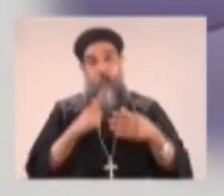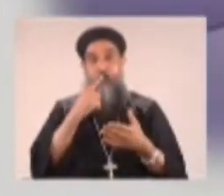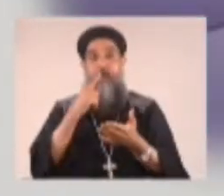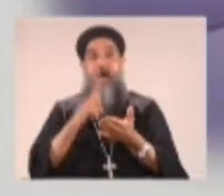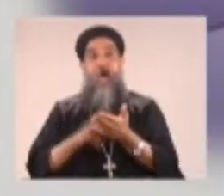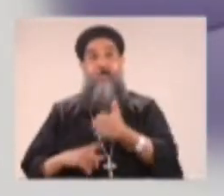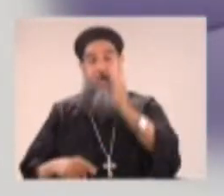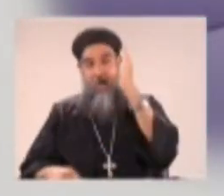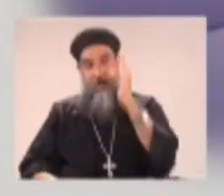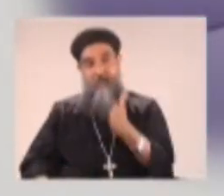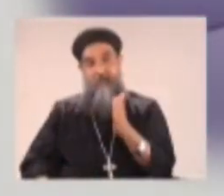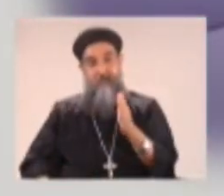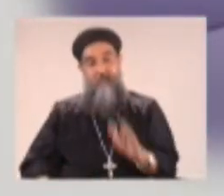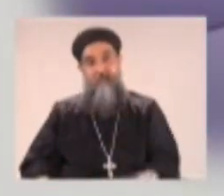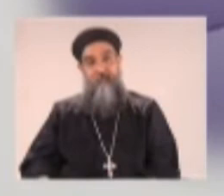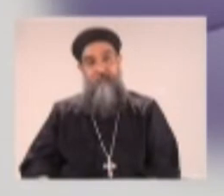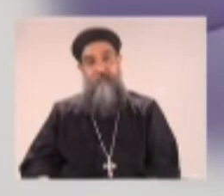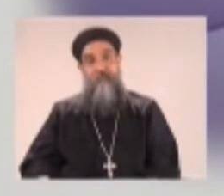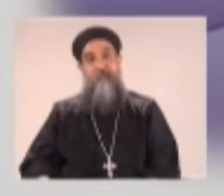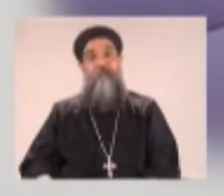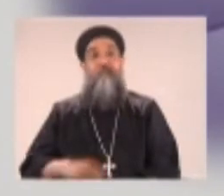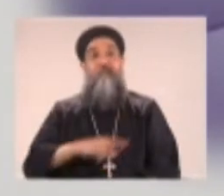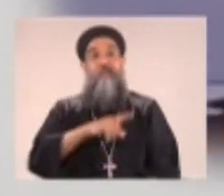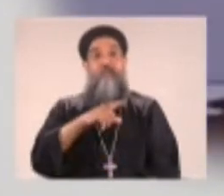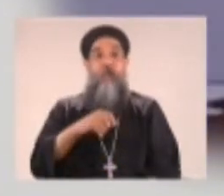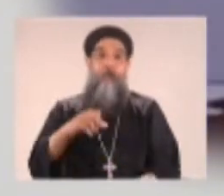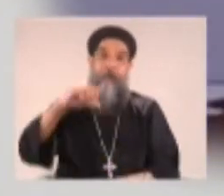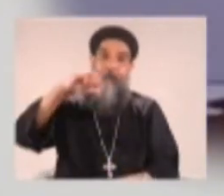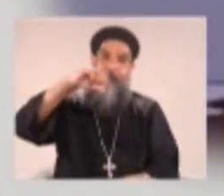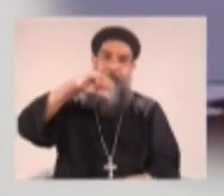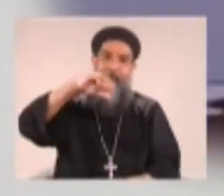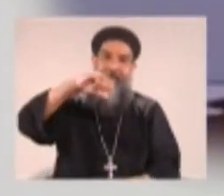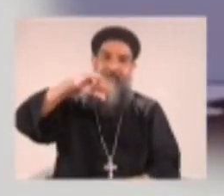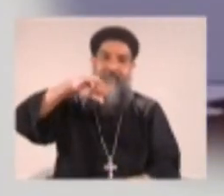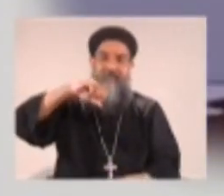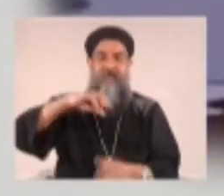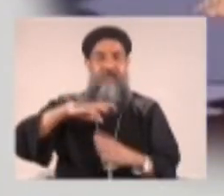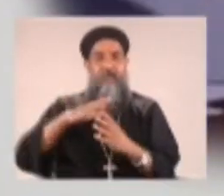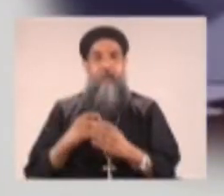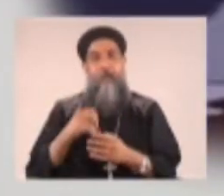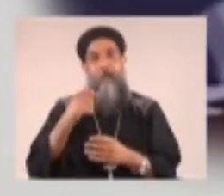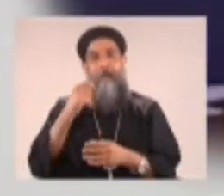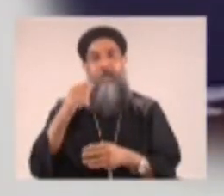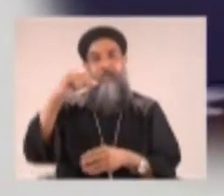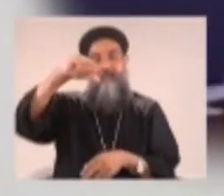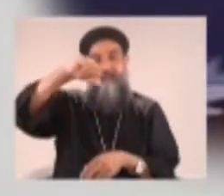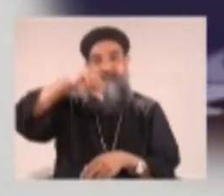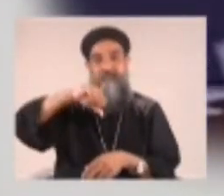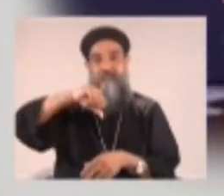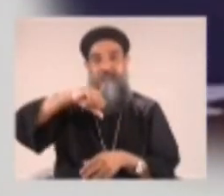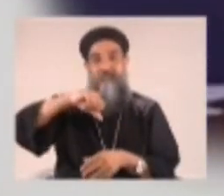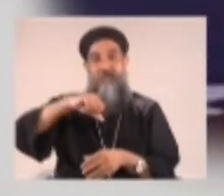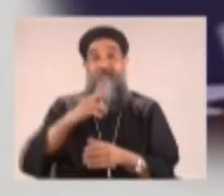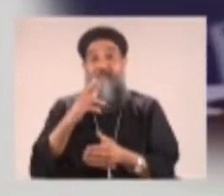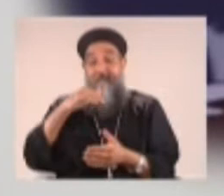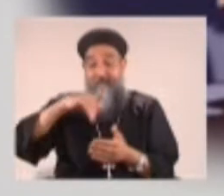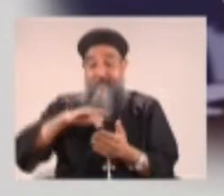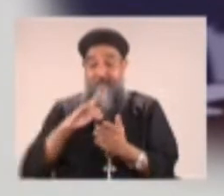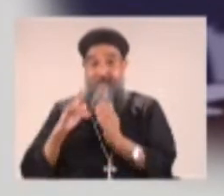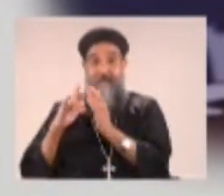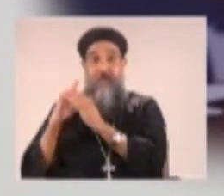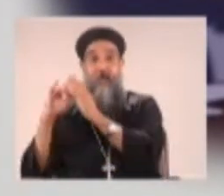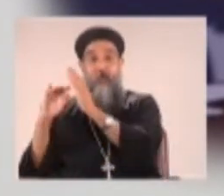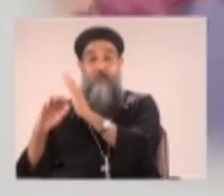الحقيقة. كبيت العصير على الكرسي وقمت بسرعة عشان